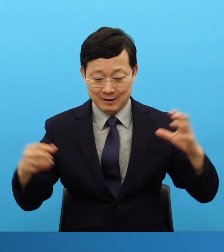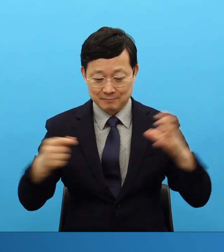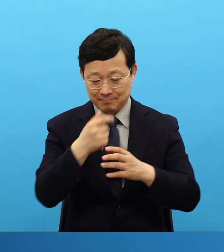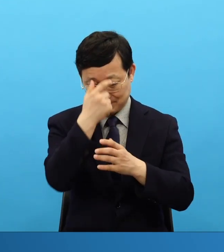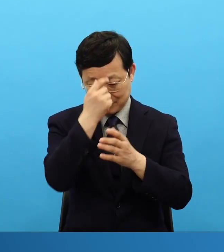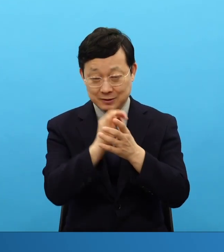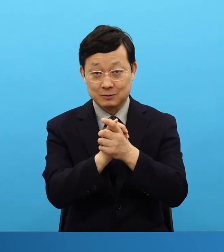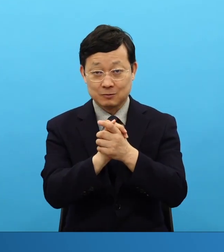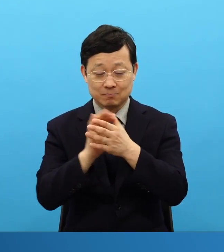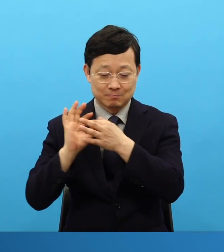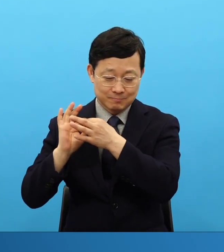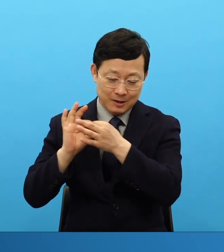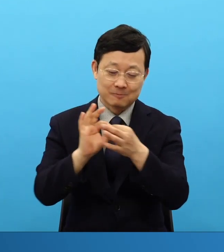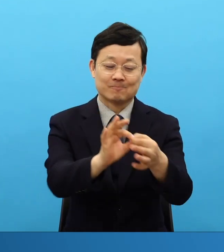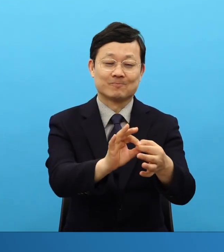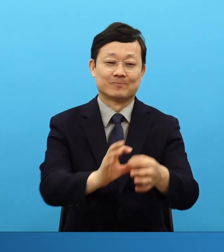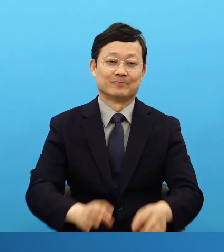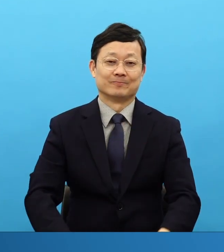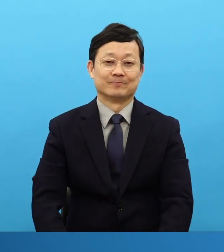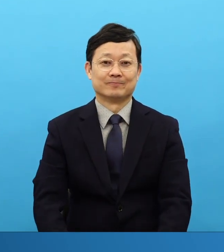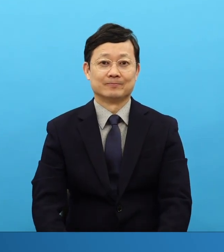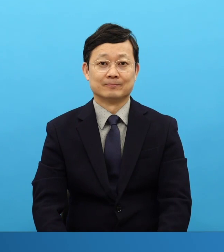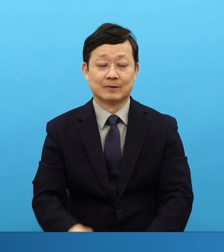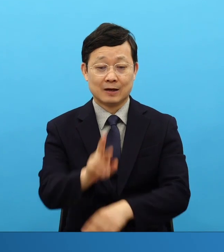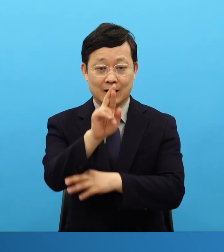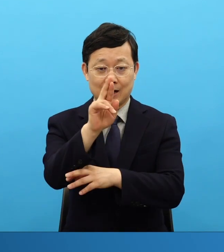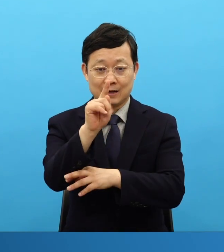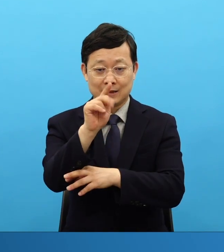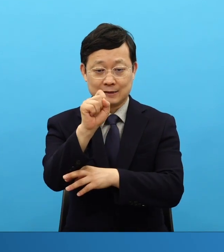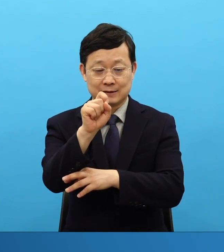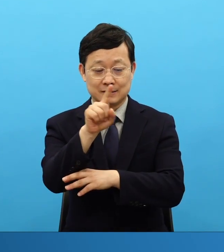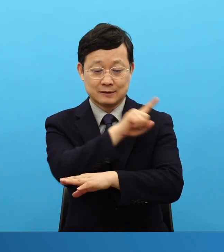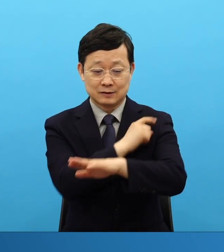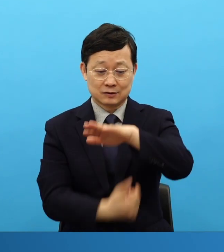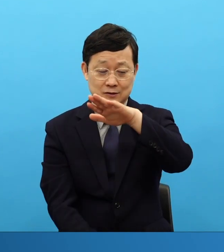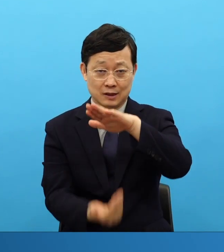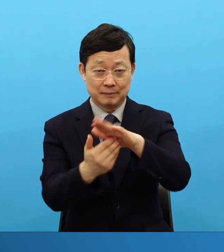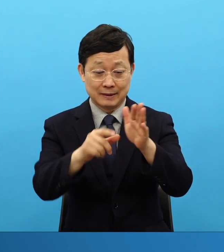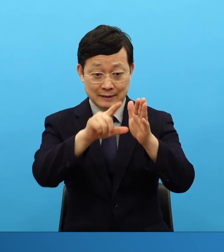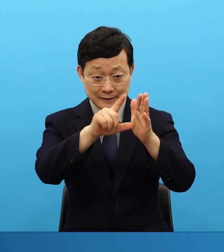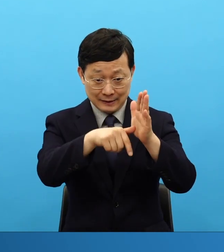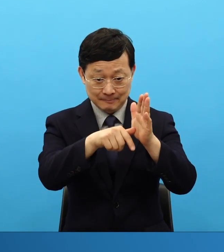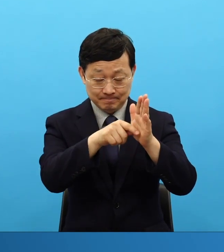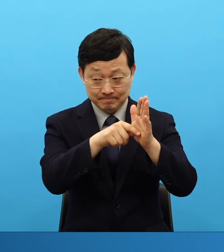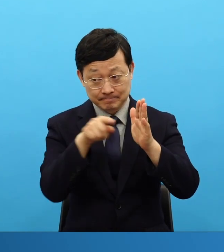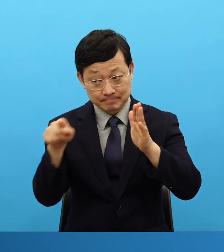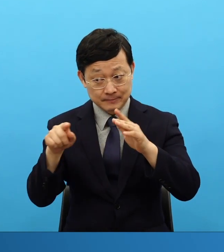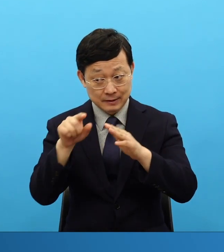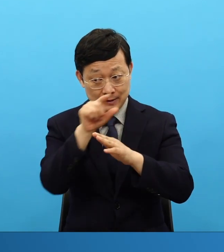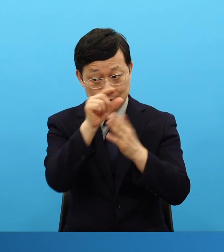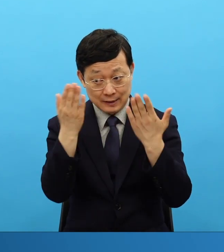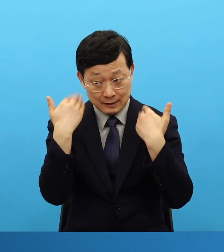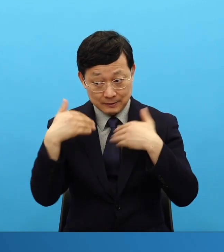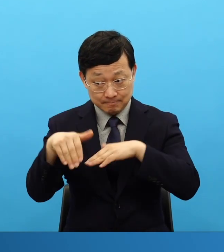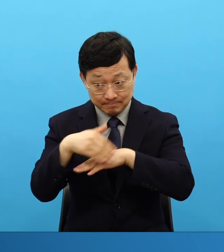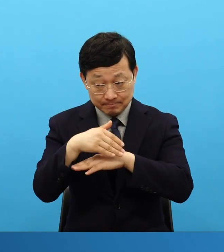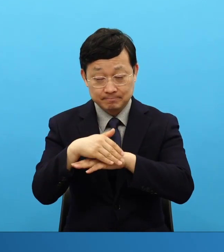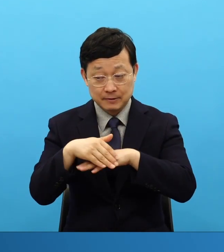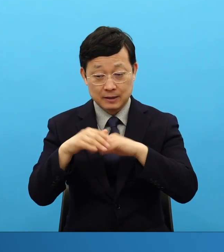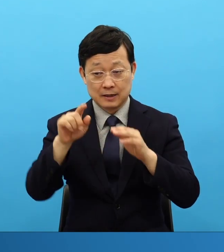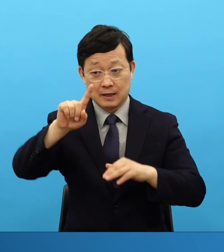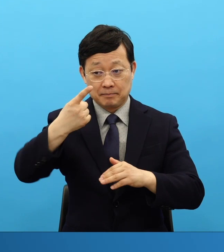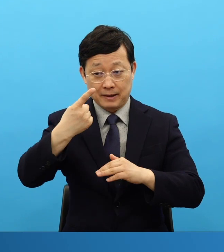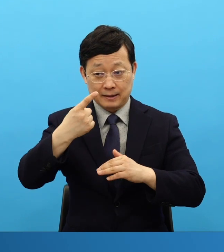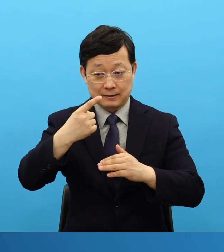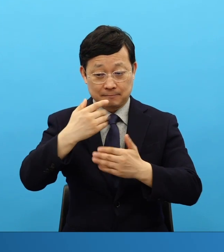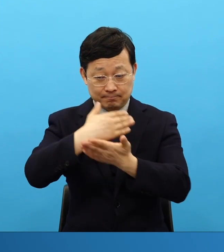서밋 타임이 行われています. 특별히 RTS 서밋 타임에는 신학생들 받을 100가지 기도의 점을 가지고 온라인으로 전교생들이